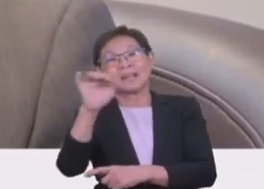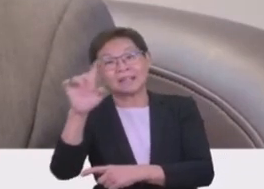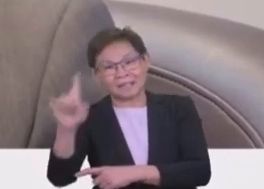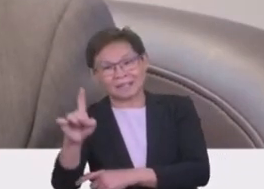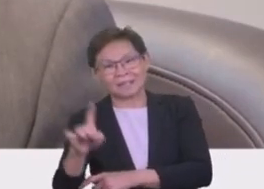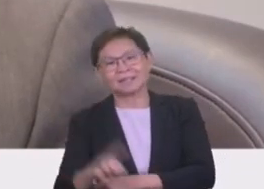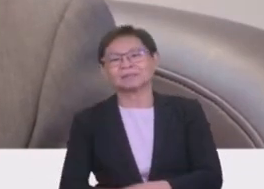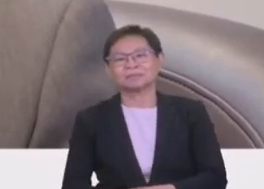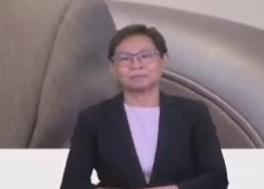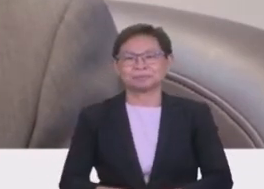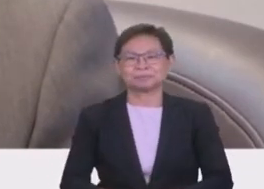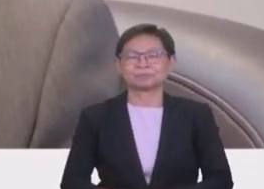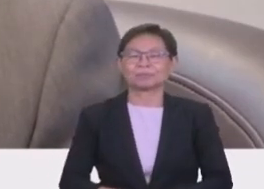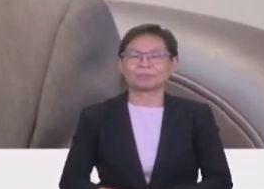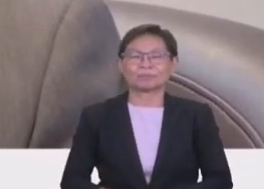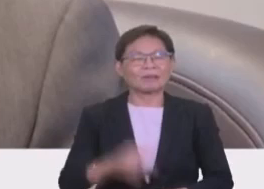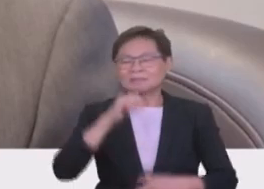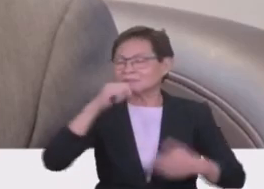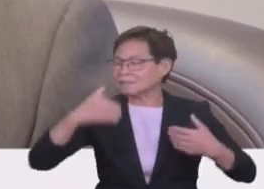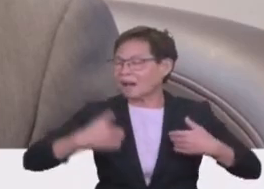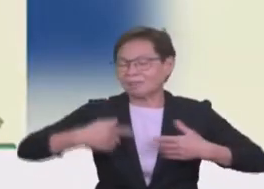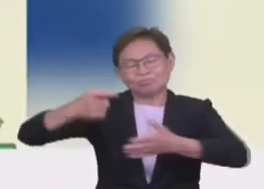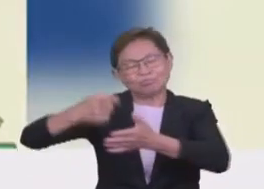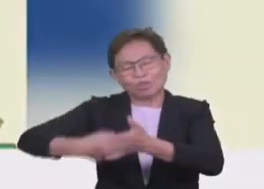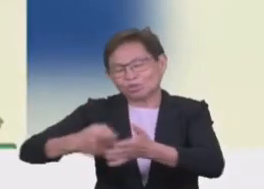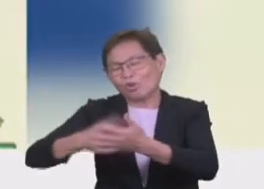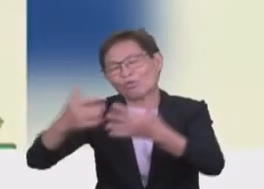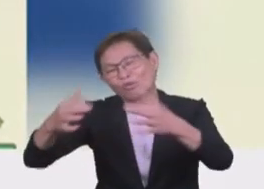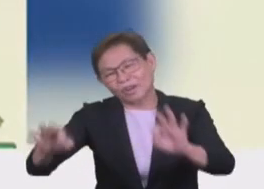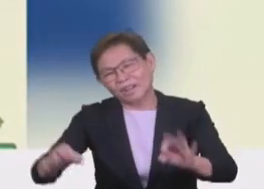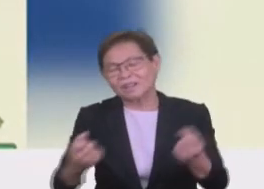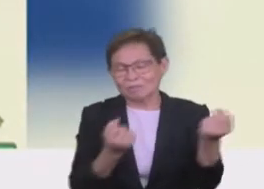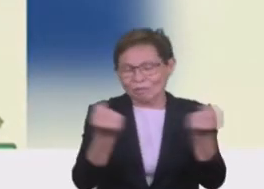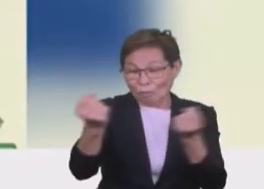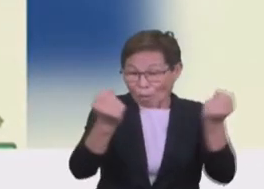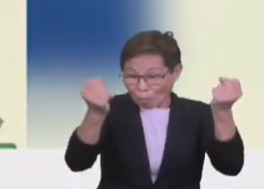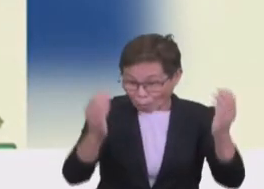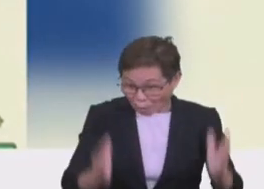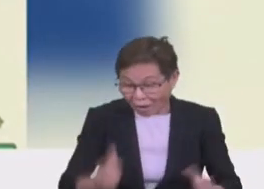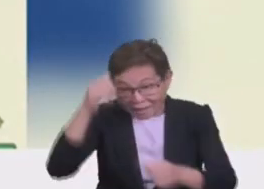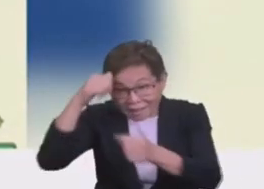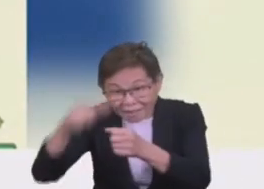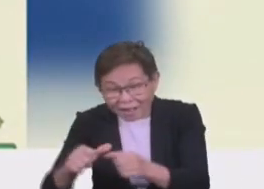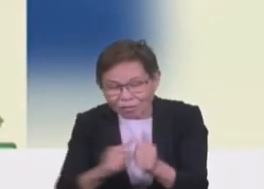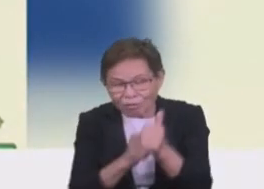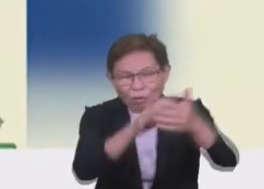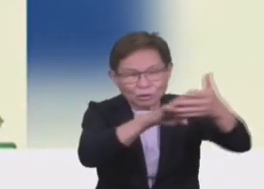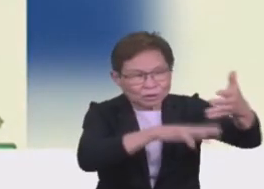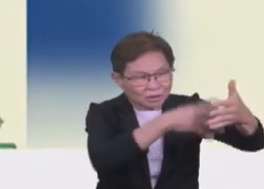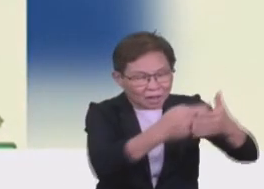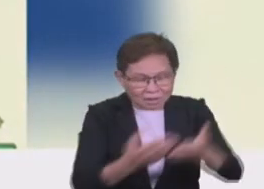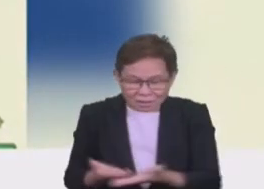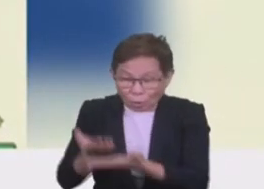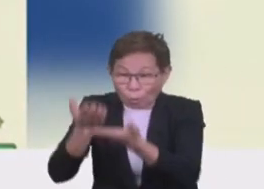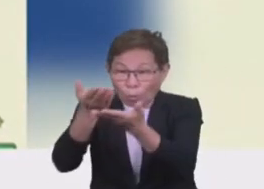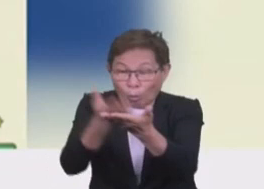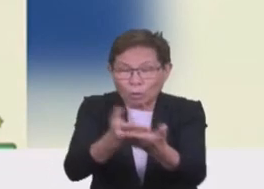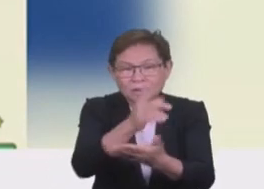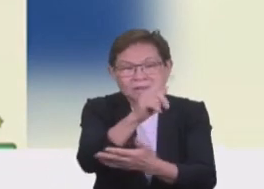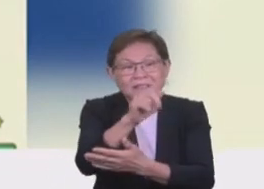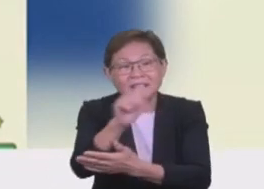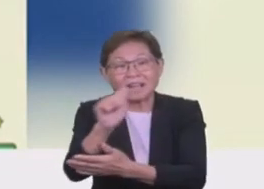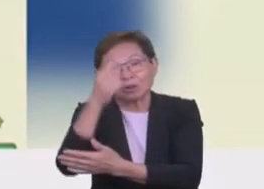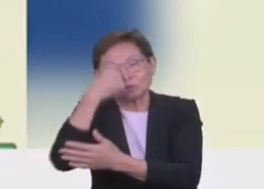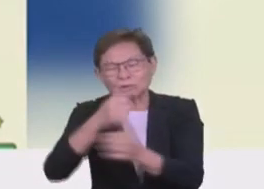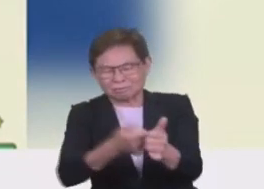sebagaimana biasa. Cumanya tidak ada tol fare. Pengguna juga diingatkan patuh jadual cadangan waktu perjalanan TTA